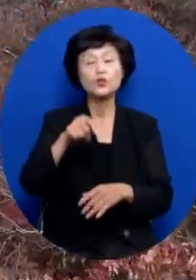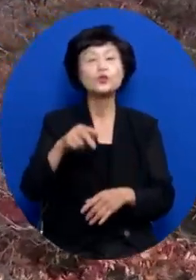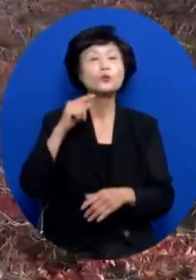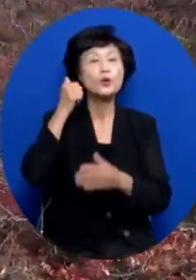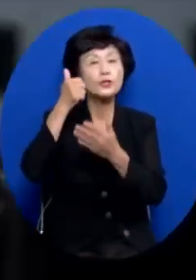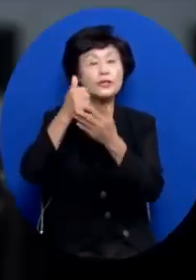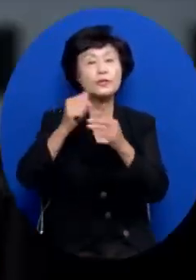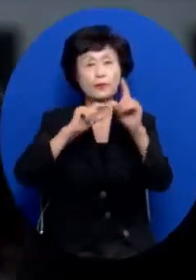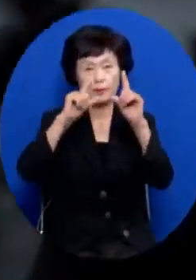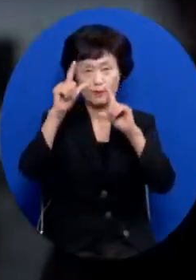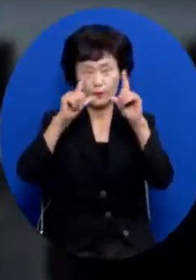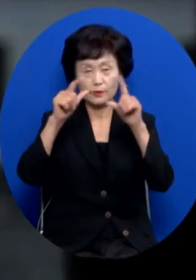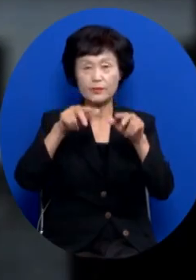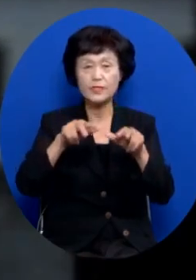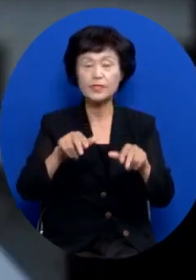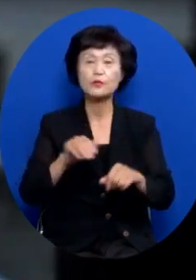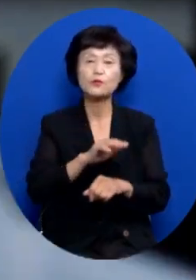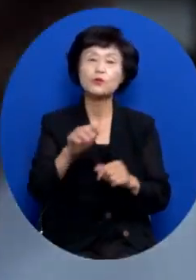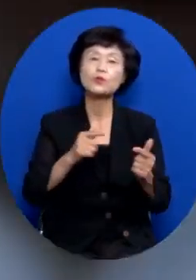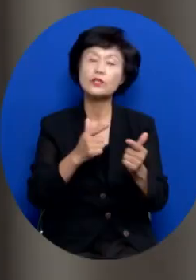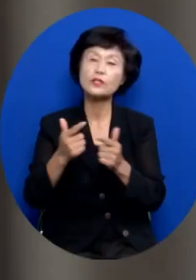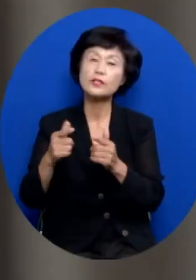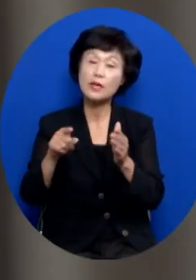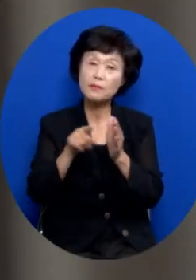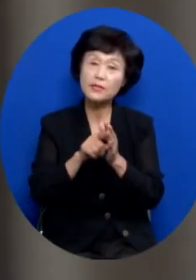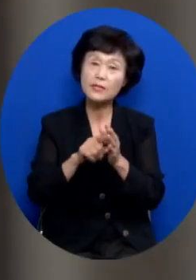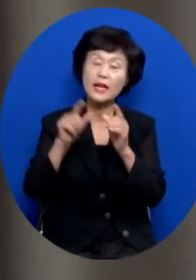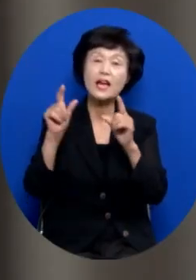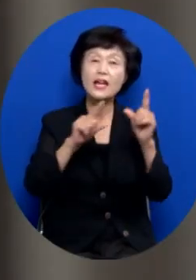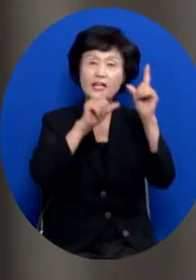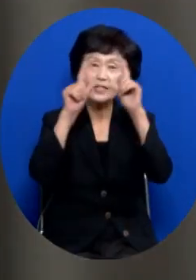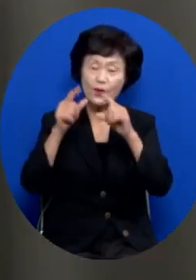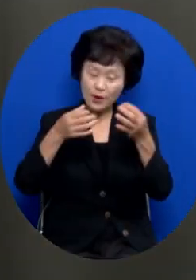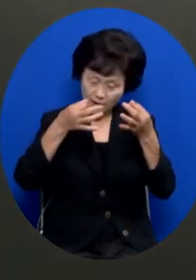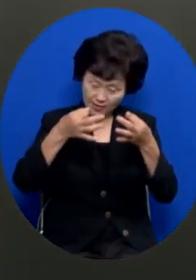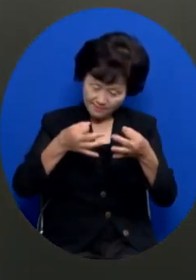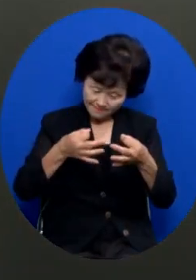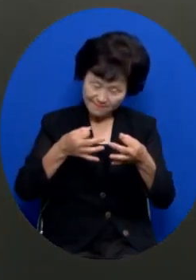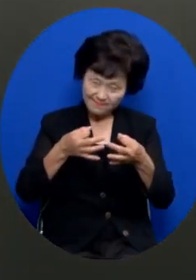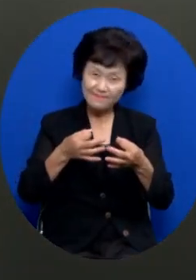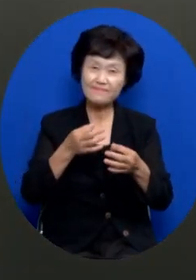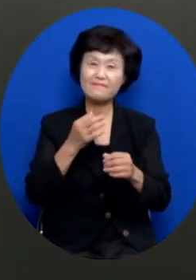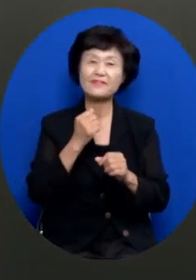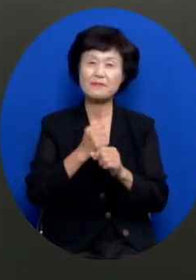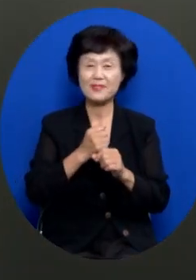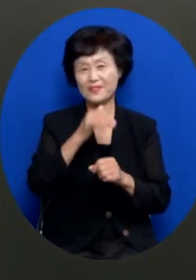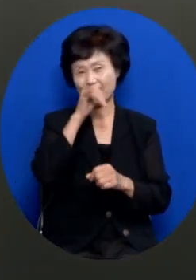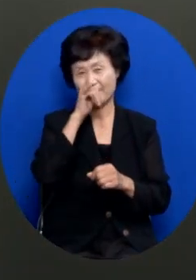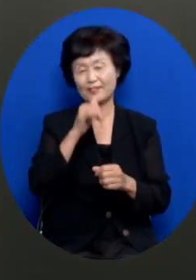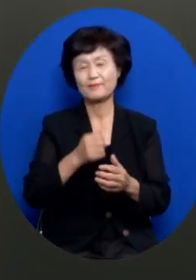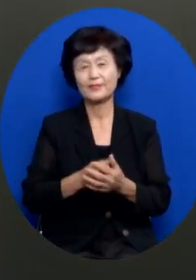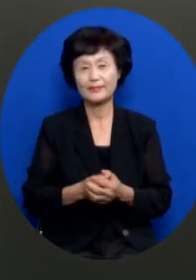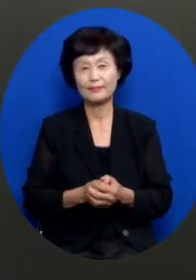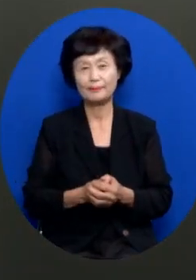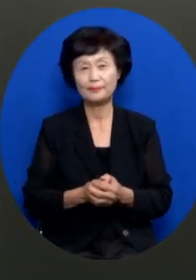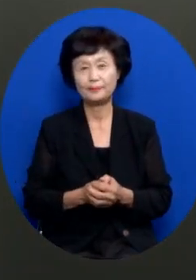목사의 모습은 지금 우리의 신앙생활을 돌아보게 합니다. CTS 뉴스 김인혜입니다.